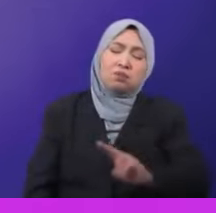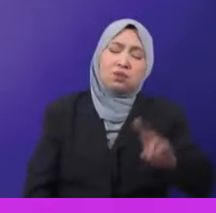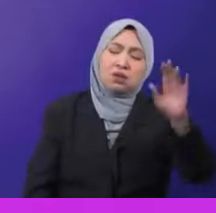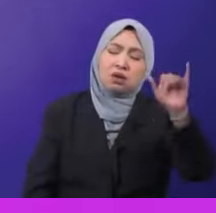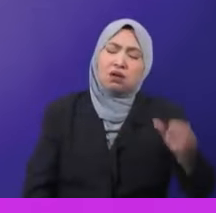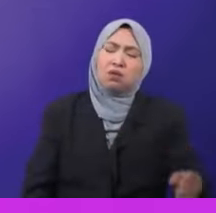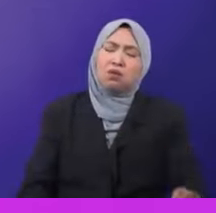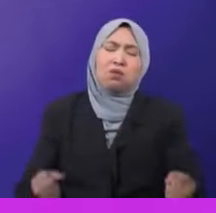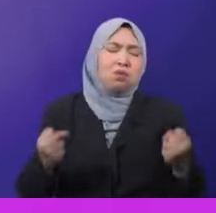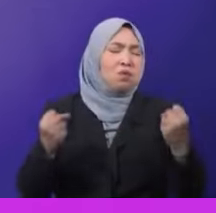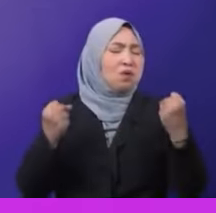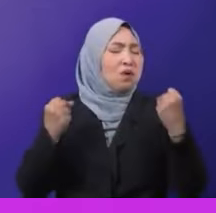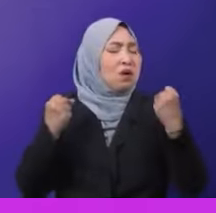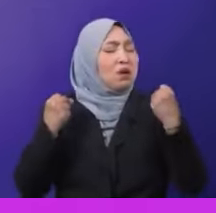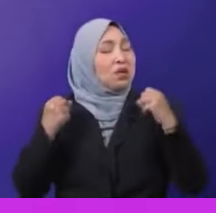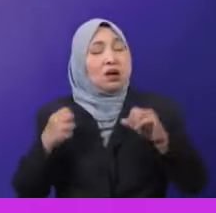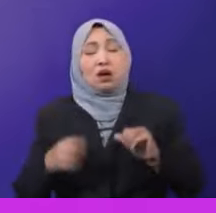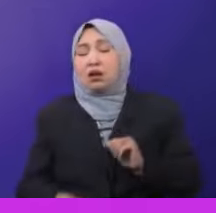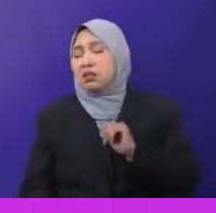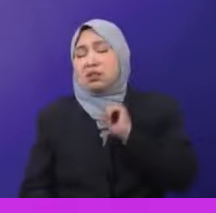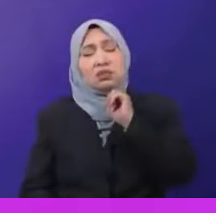الوثقى لا